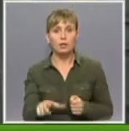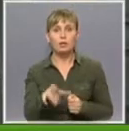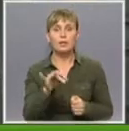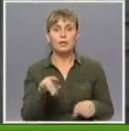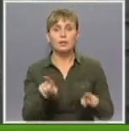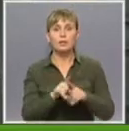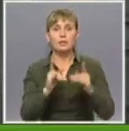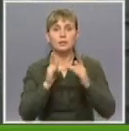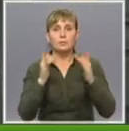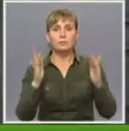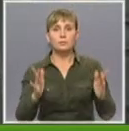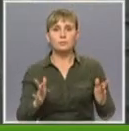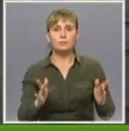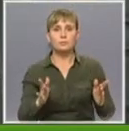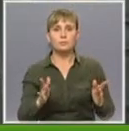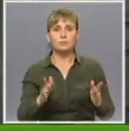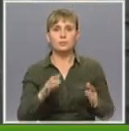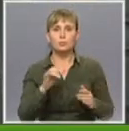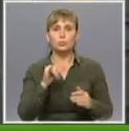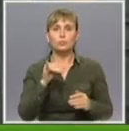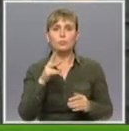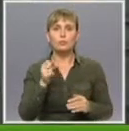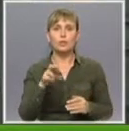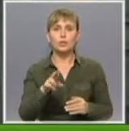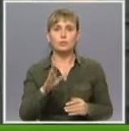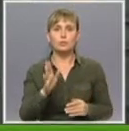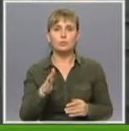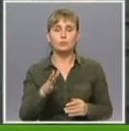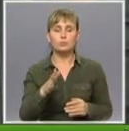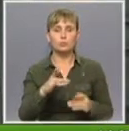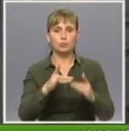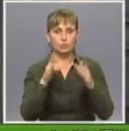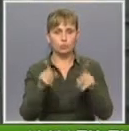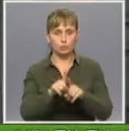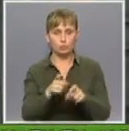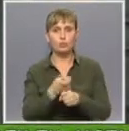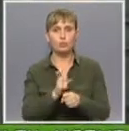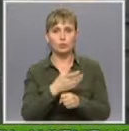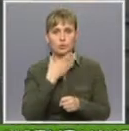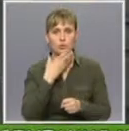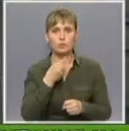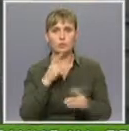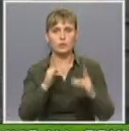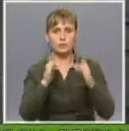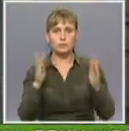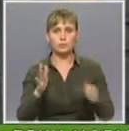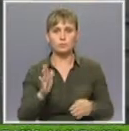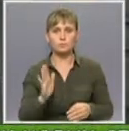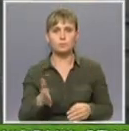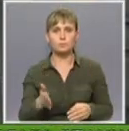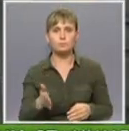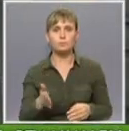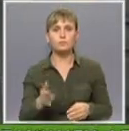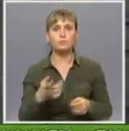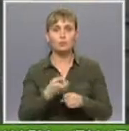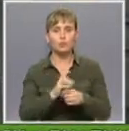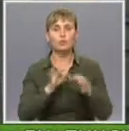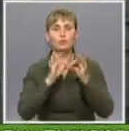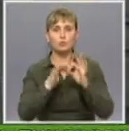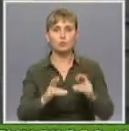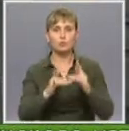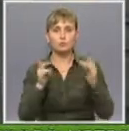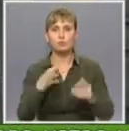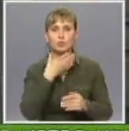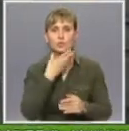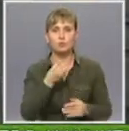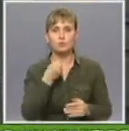эстакада, пробивка тоже улицы Суинбая до Бекмаханова. Очень, очень тоже, она достаточно сложная развязка, но